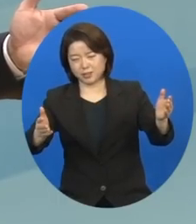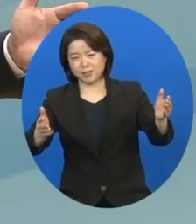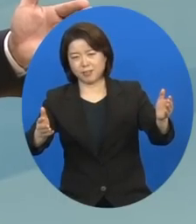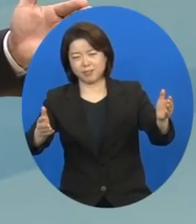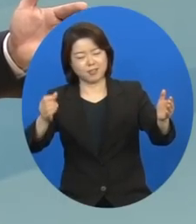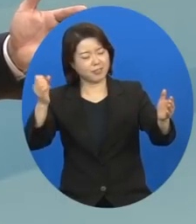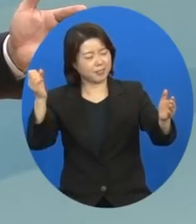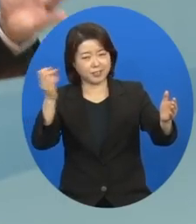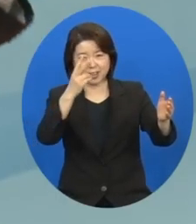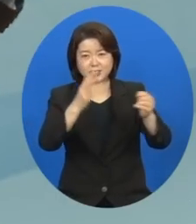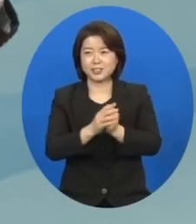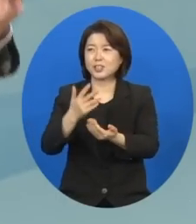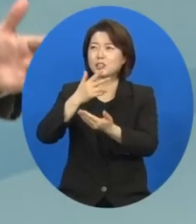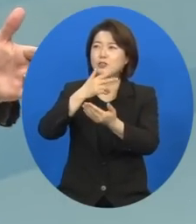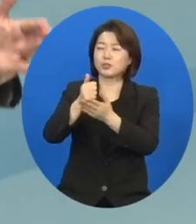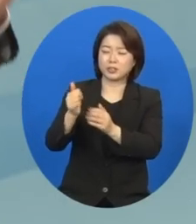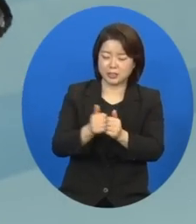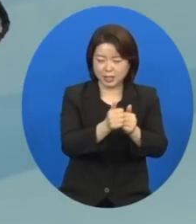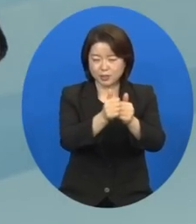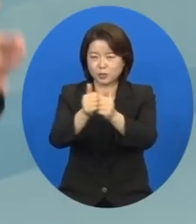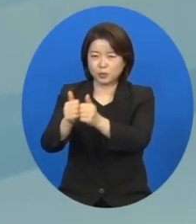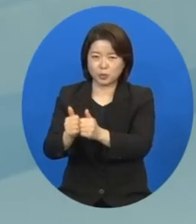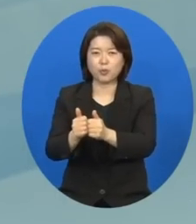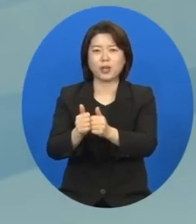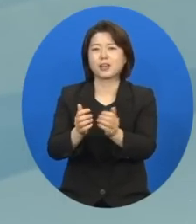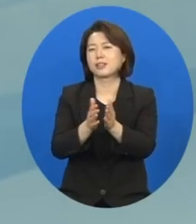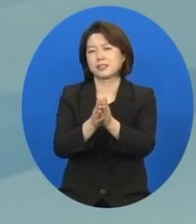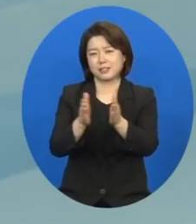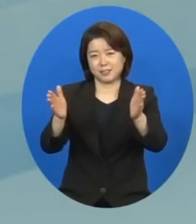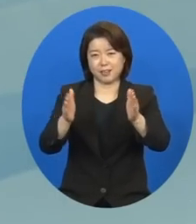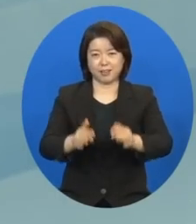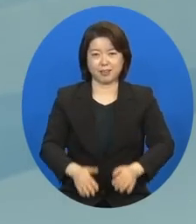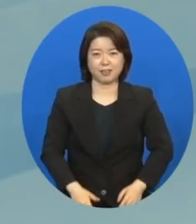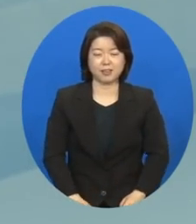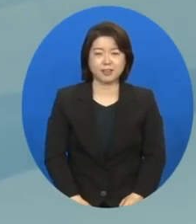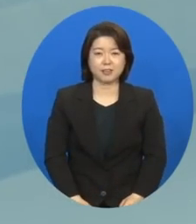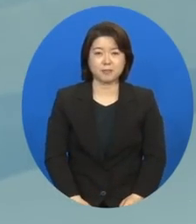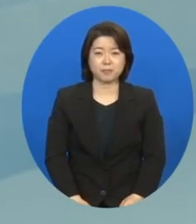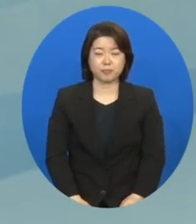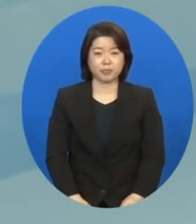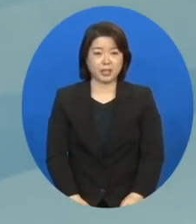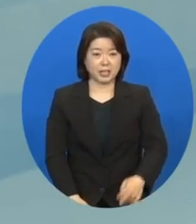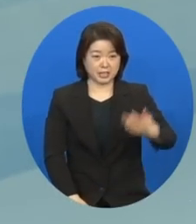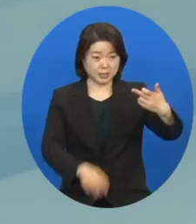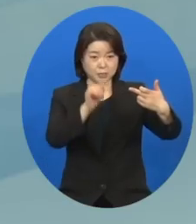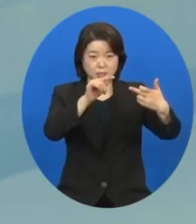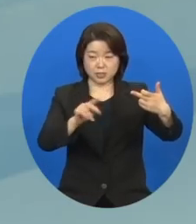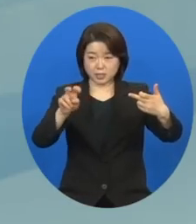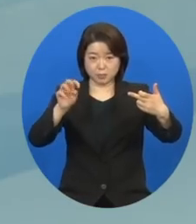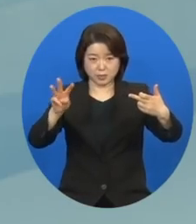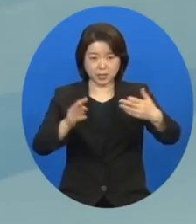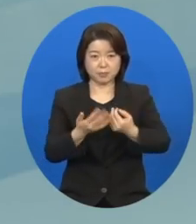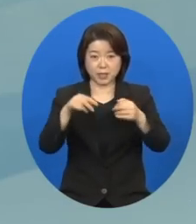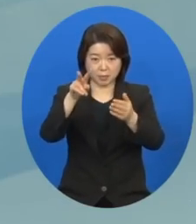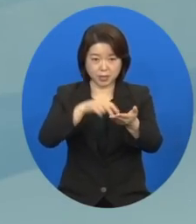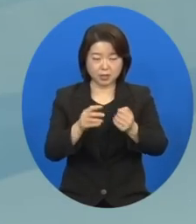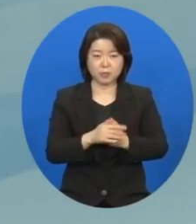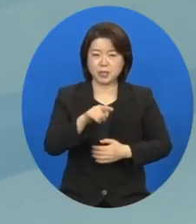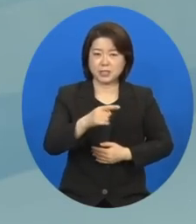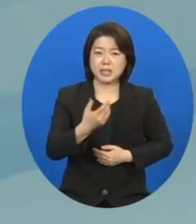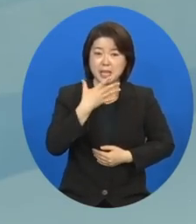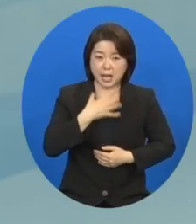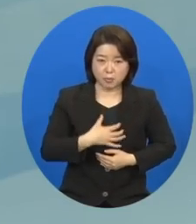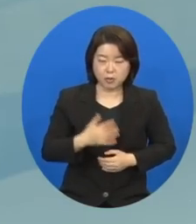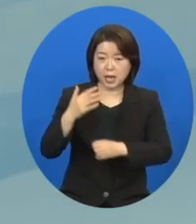다시 주님과 동행을 시작하는 것입니다. 17장 23절입니다. 함께 읽겠습니다. 이에 아브라함이